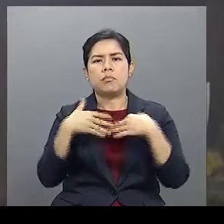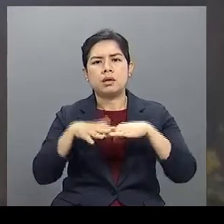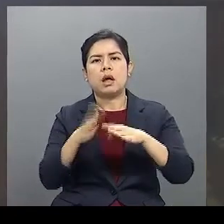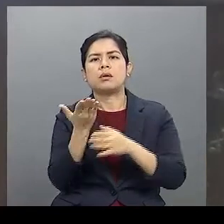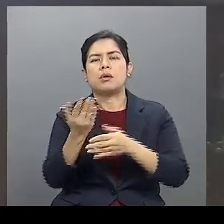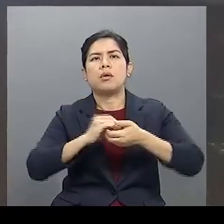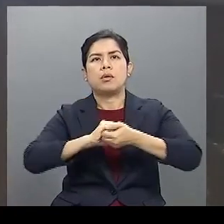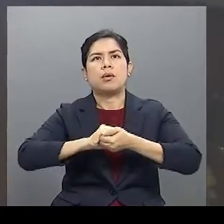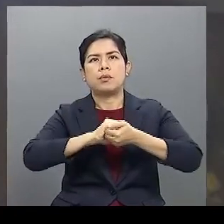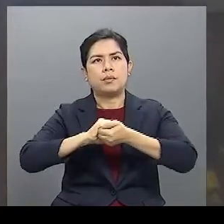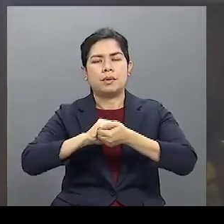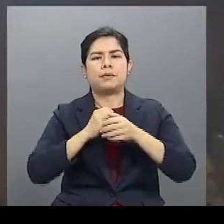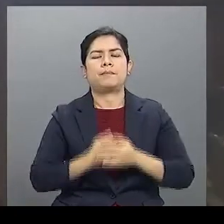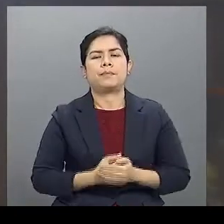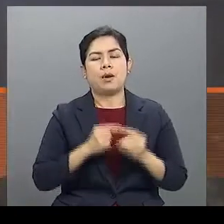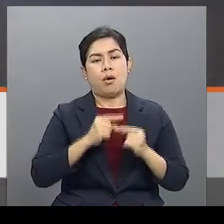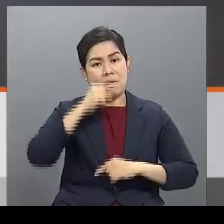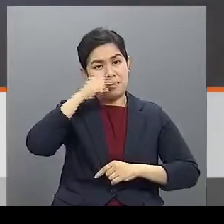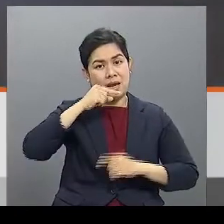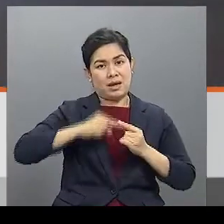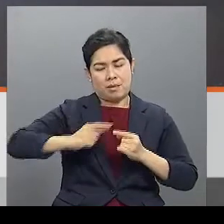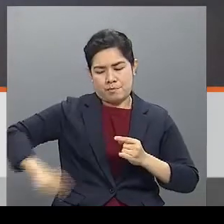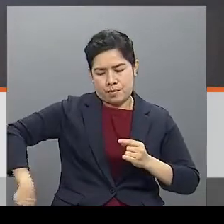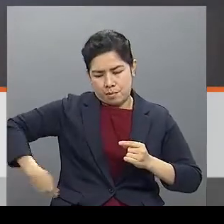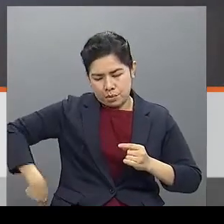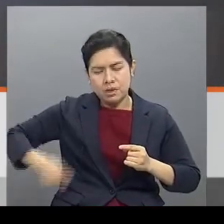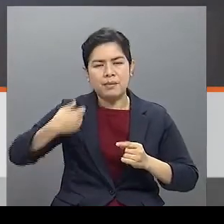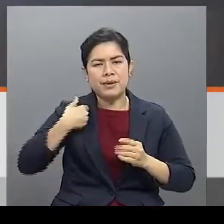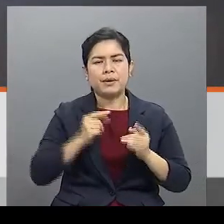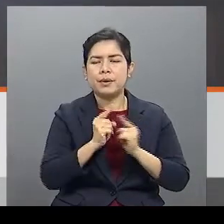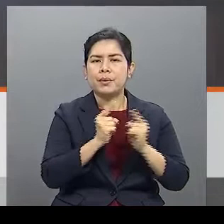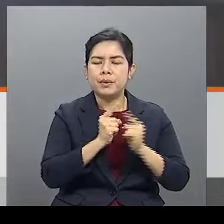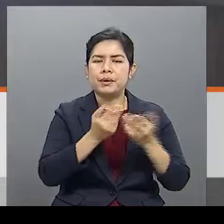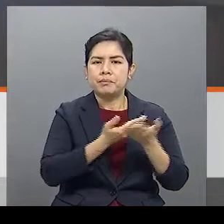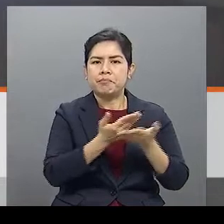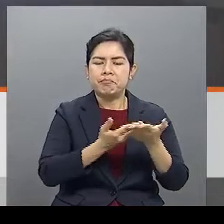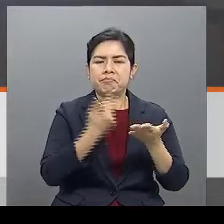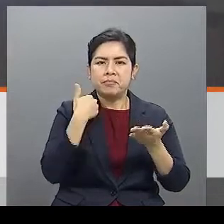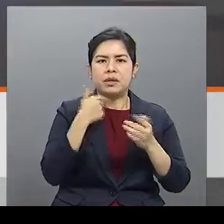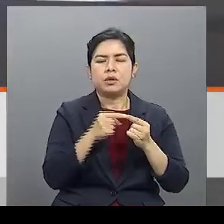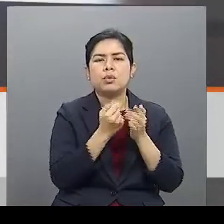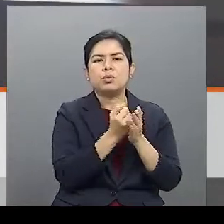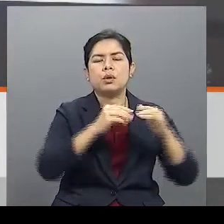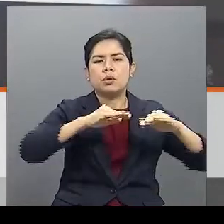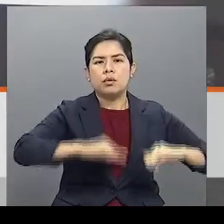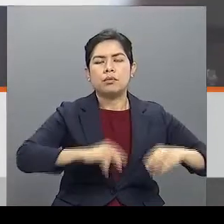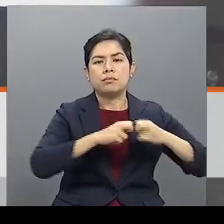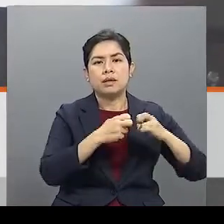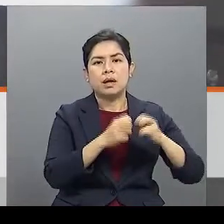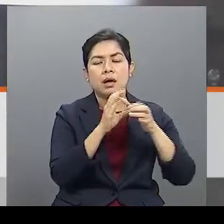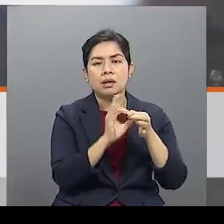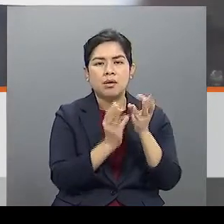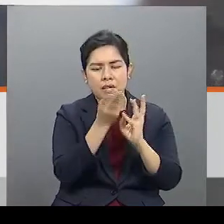แดนติดกันนะครับเห็นประโยชน์หรือประโยชน์ร่วมกันนะครับหรือเห็นผลที่อาจจะสร้างมลพิษที่เกิดขึ้นจากการดำเนินการ